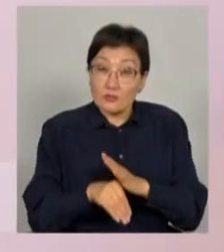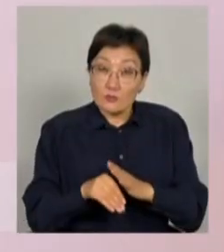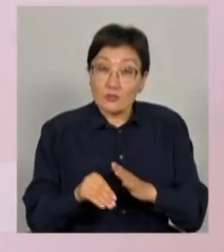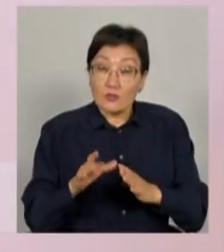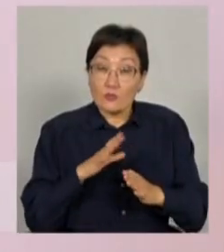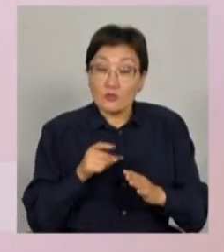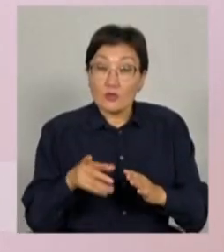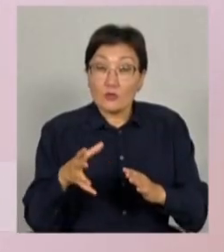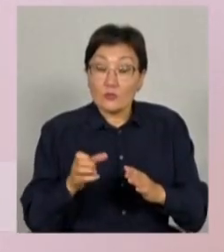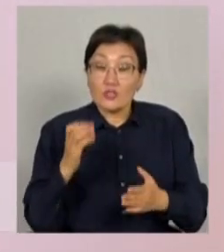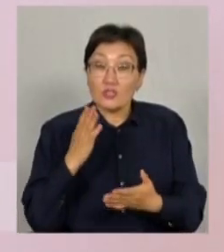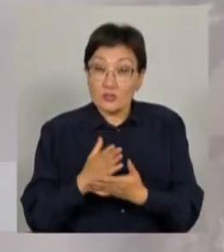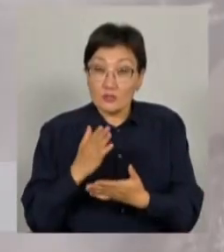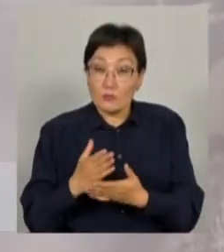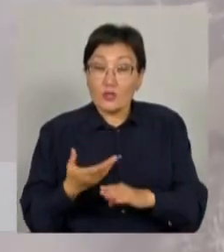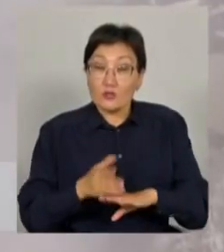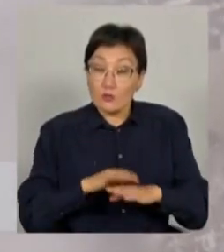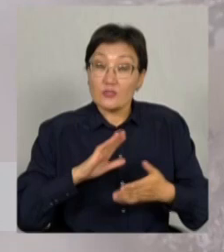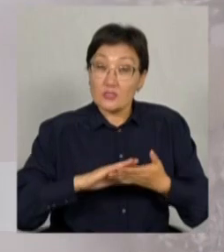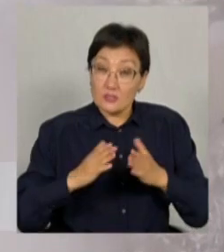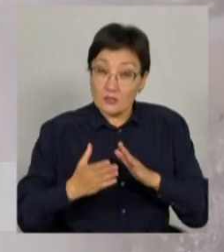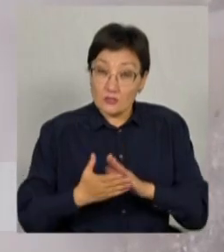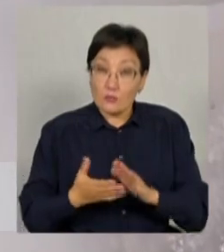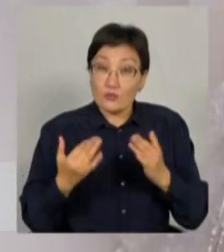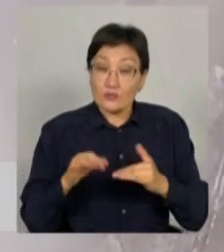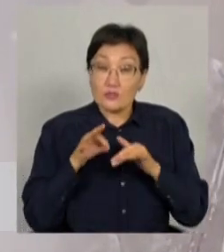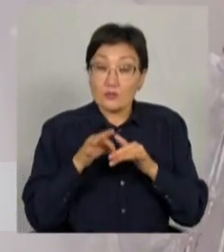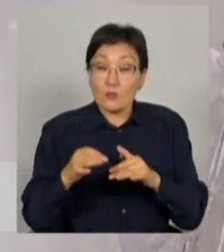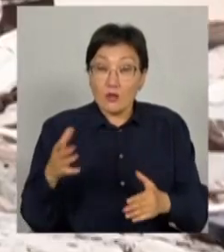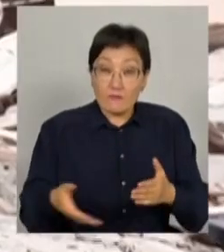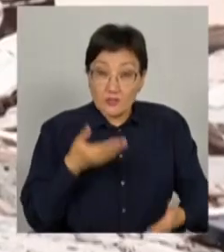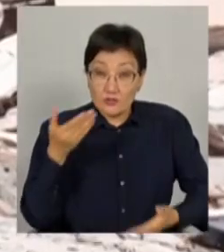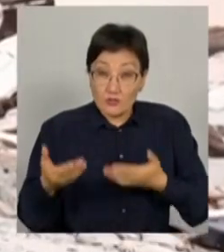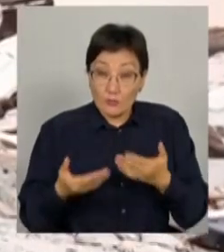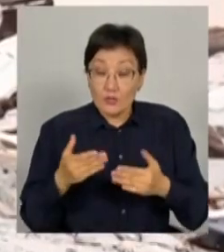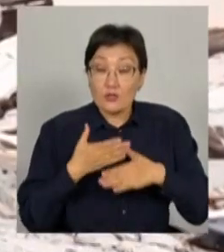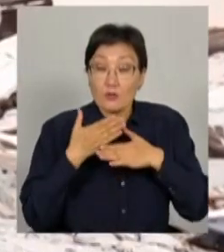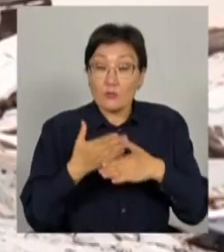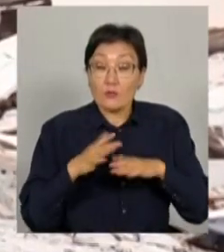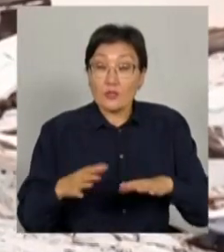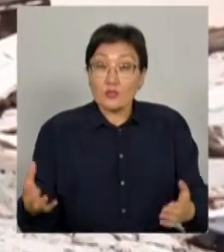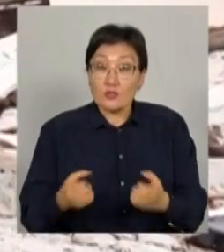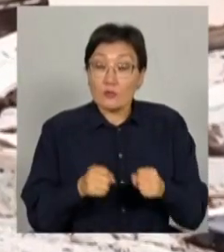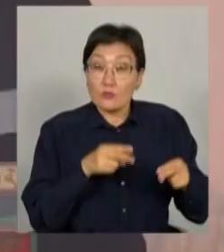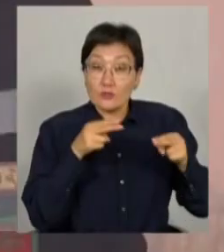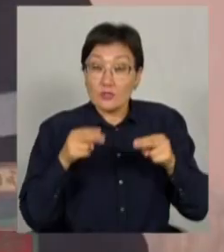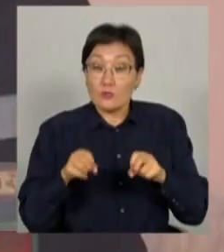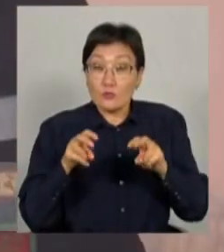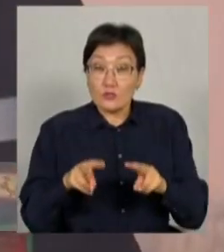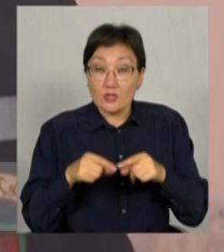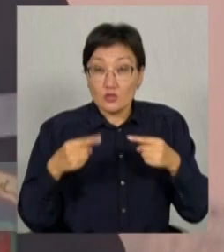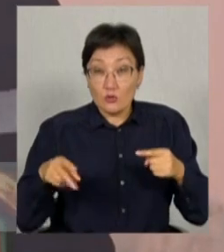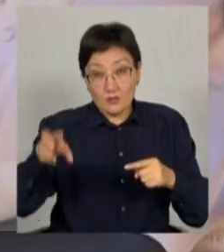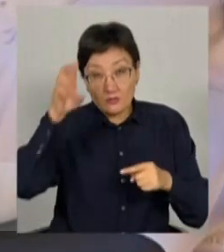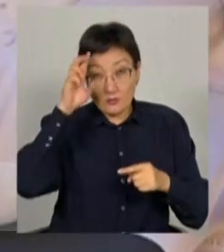около 1500 находятся в критическом состоянии. Сейчас идет разбор завалов. На помощь местным спасателям прибывают специалисты из